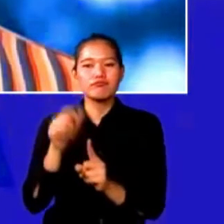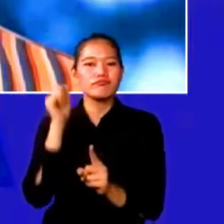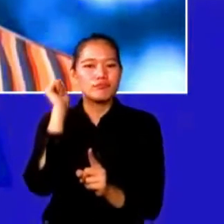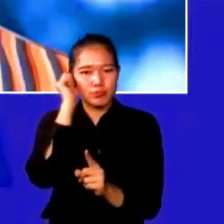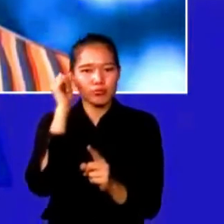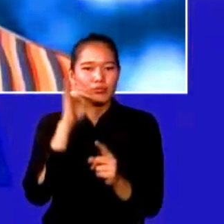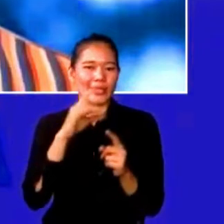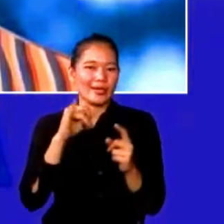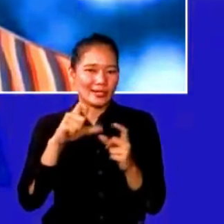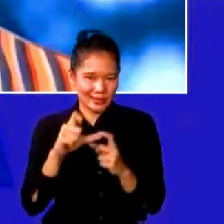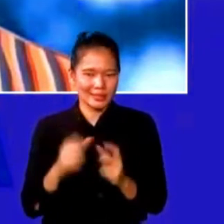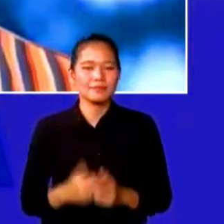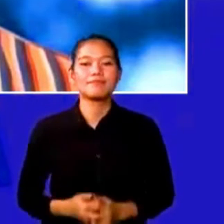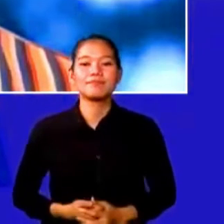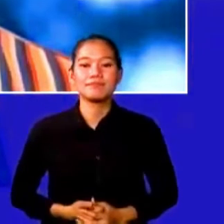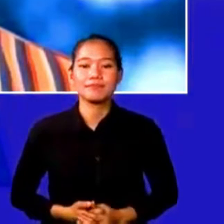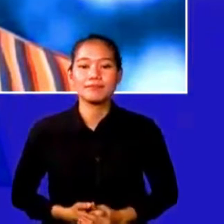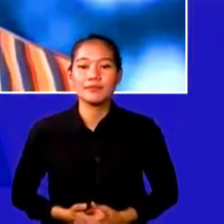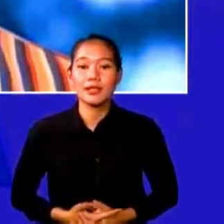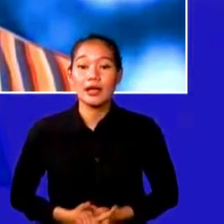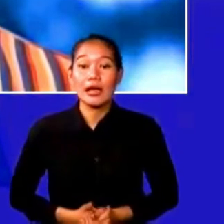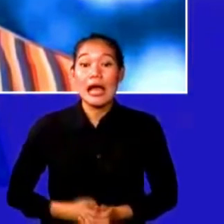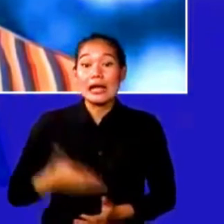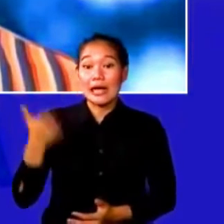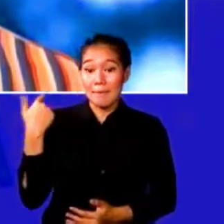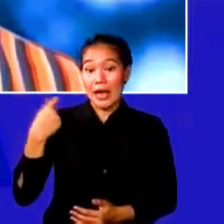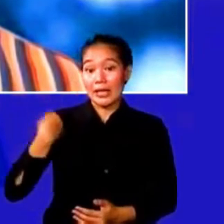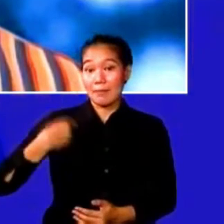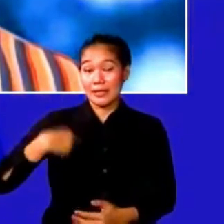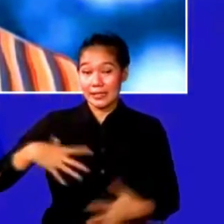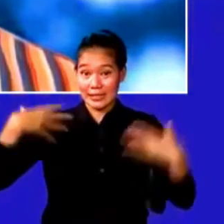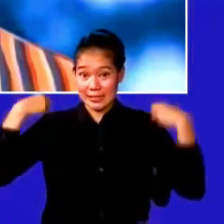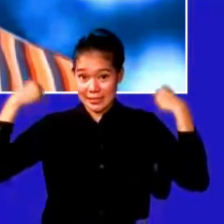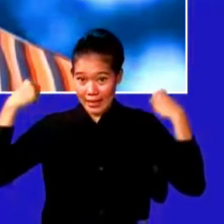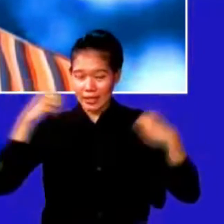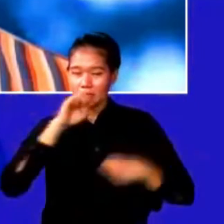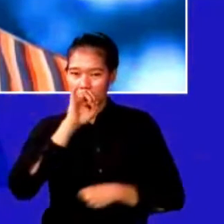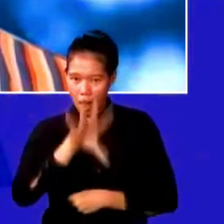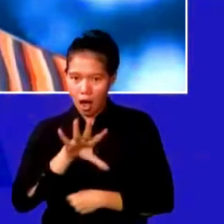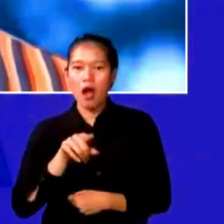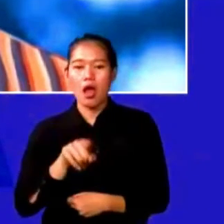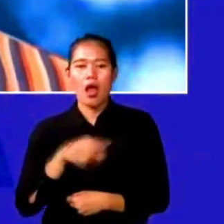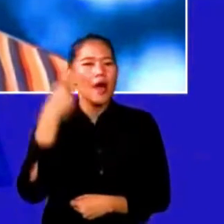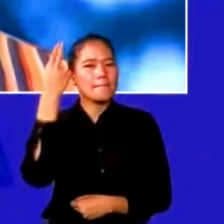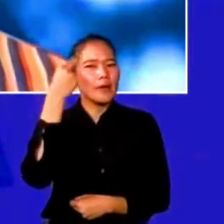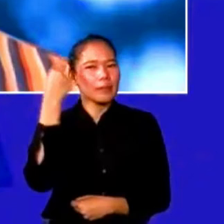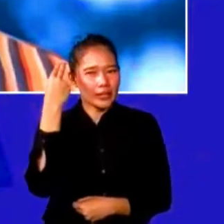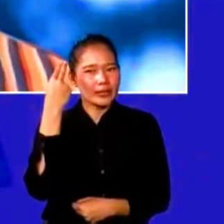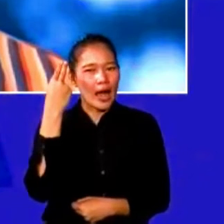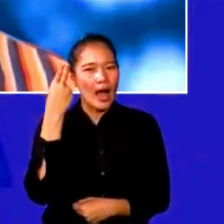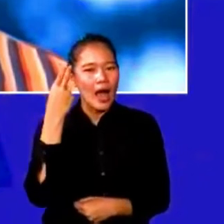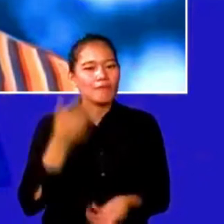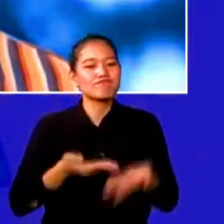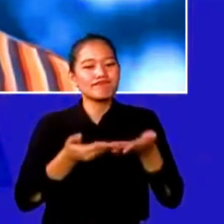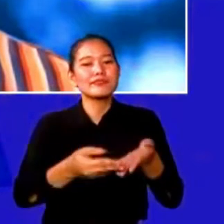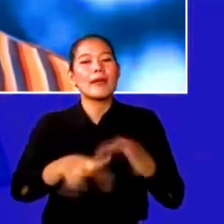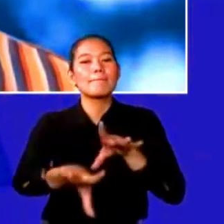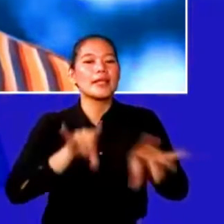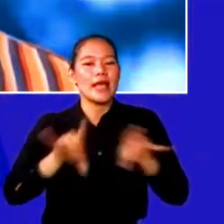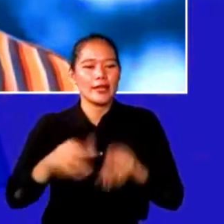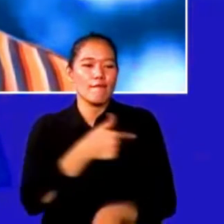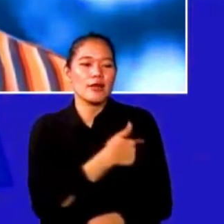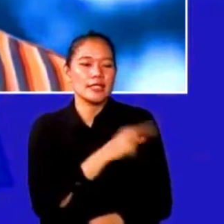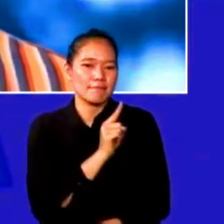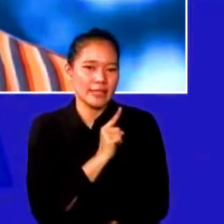pada Prof Irish provirus kemarin Menteri Kesehatan Budi Gunadi Sadikin mengatakan bahwa pemerintah ini membuka opsi vaksinasi